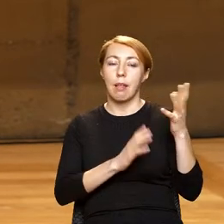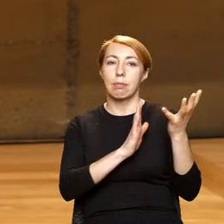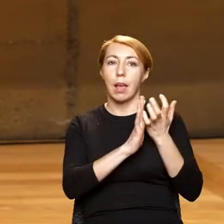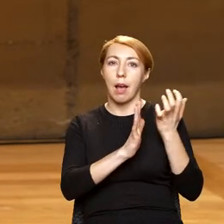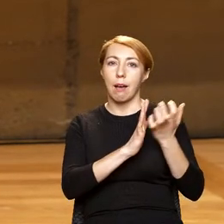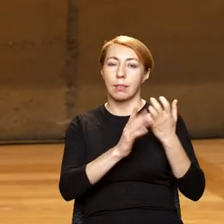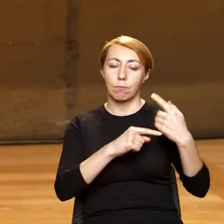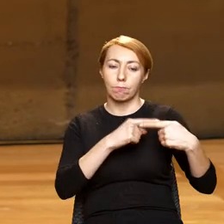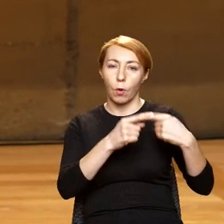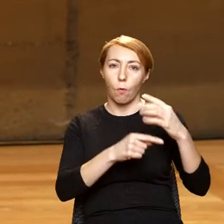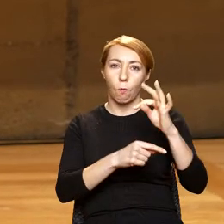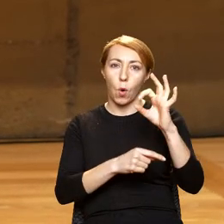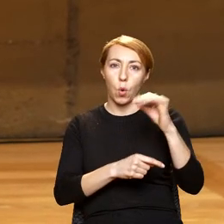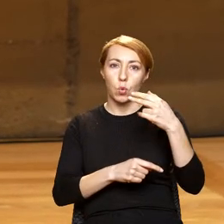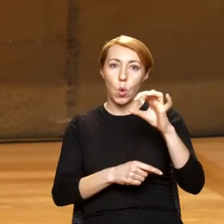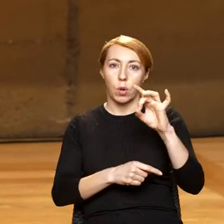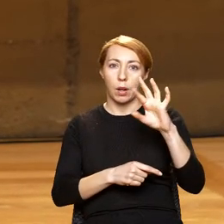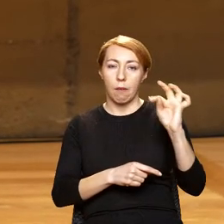nagrań, które